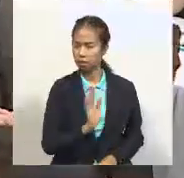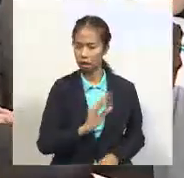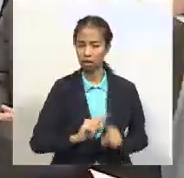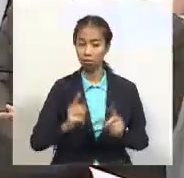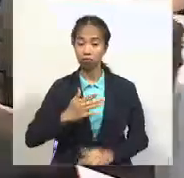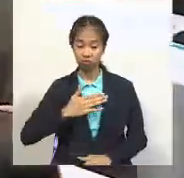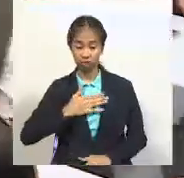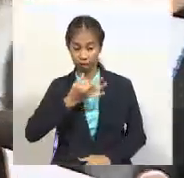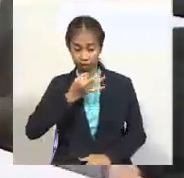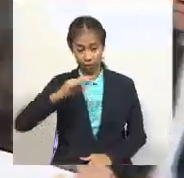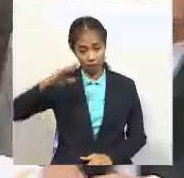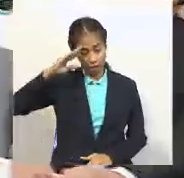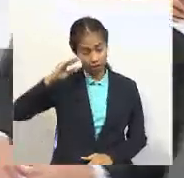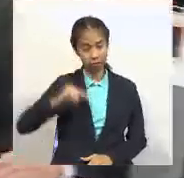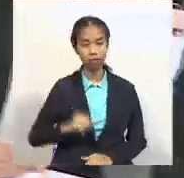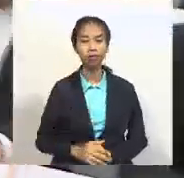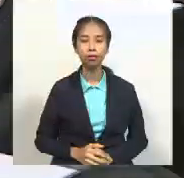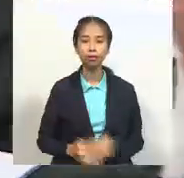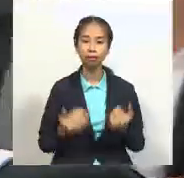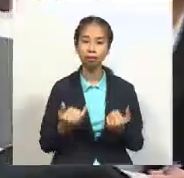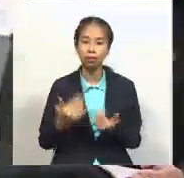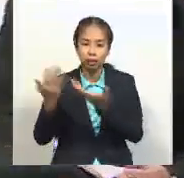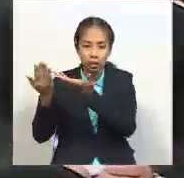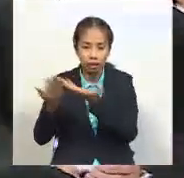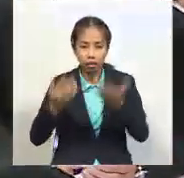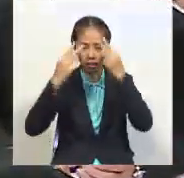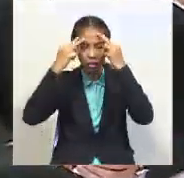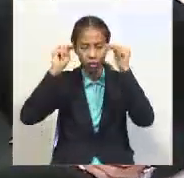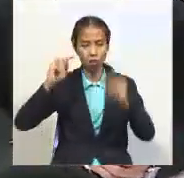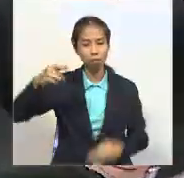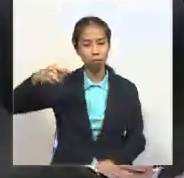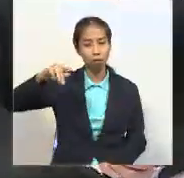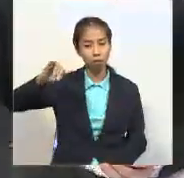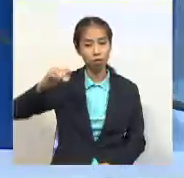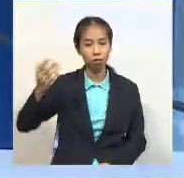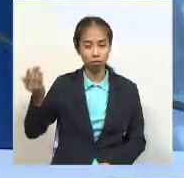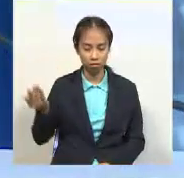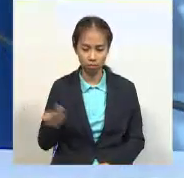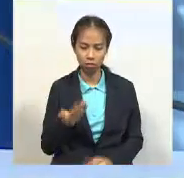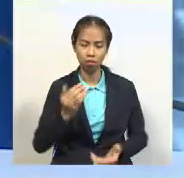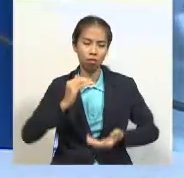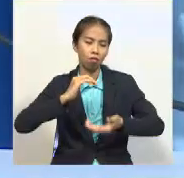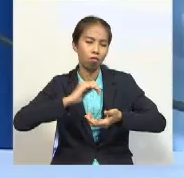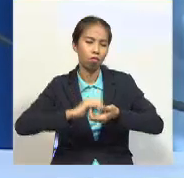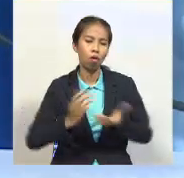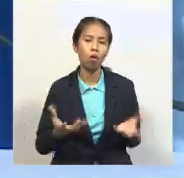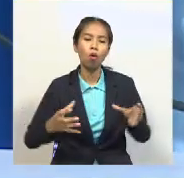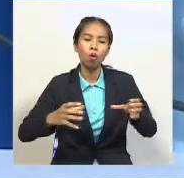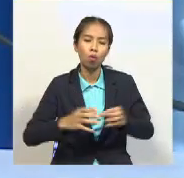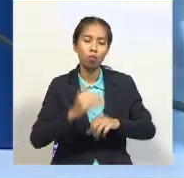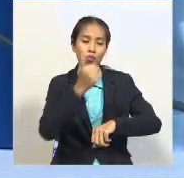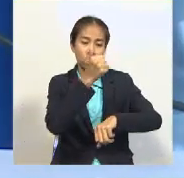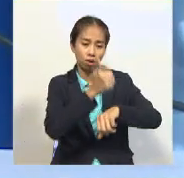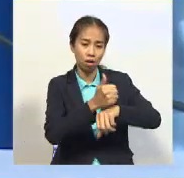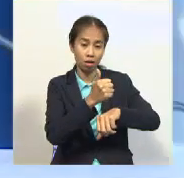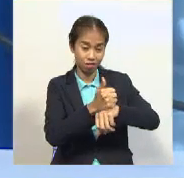ามและยังไม่จำเป็นที่จะต้องมีการเชิญพลเอกประยุทธ์จันทร์โอชานายกรัฐมนตรีเข้ามาร่วมหรือเป็นหัวหน้าพรรคเ